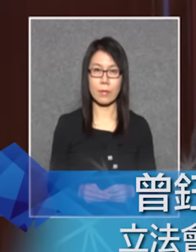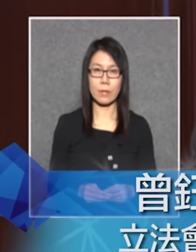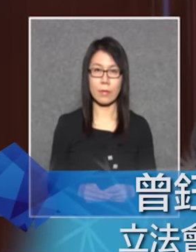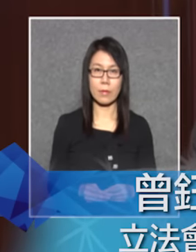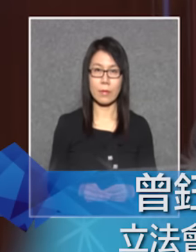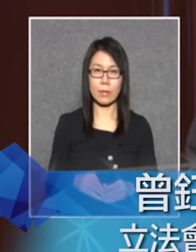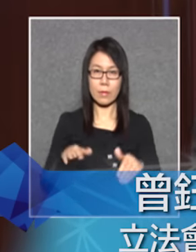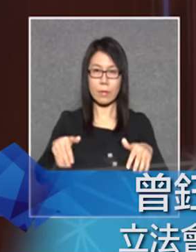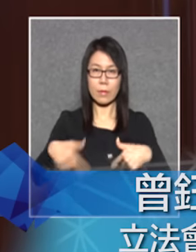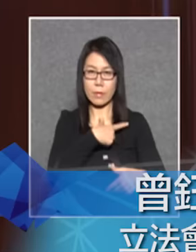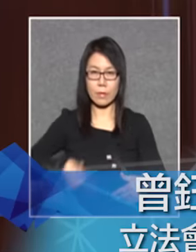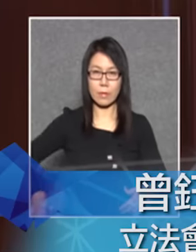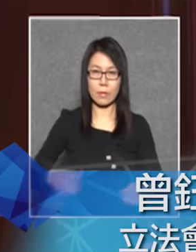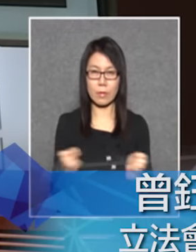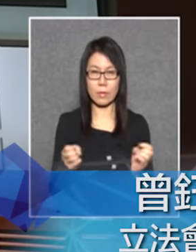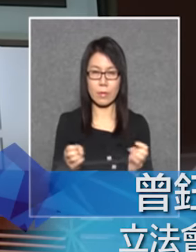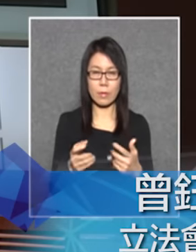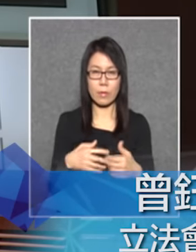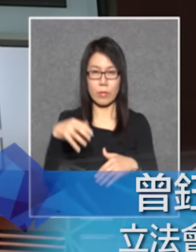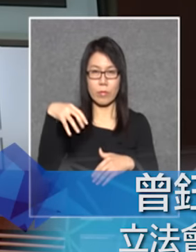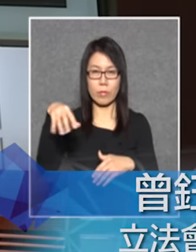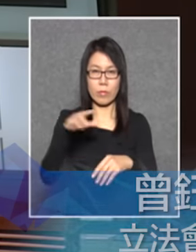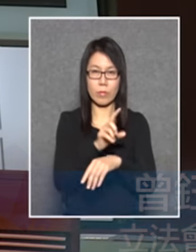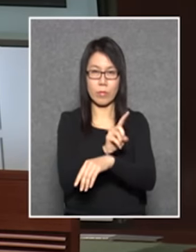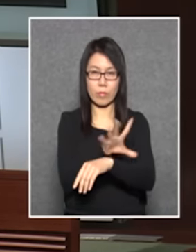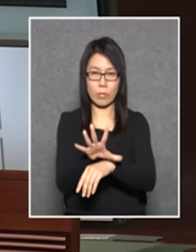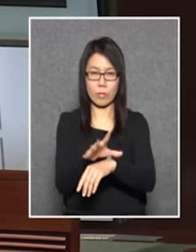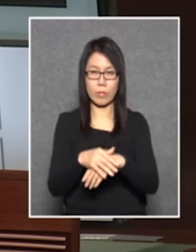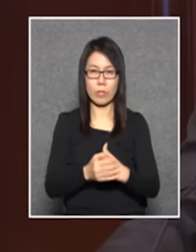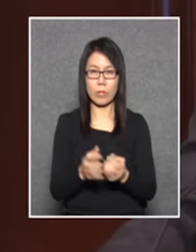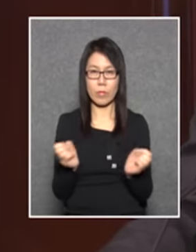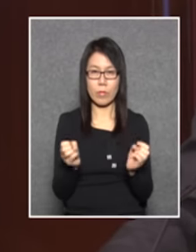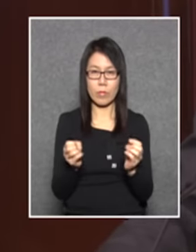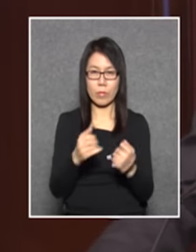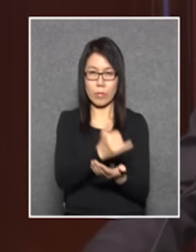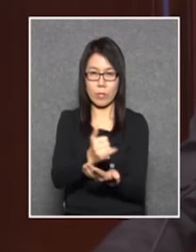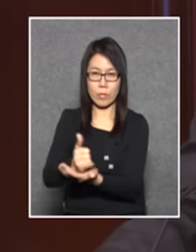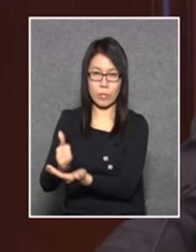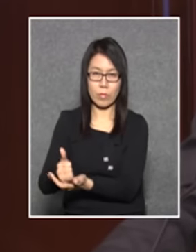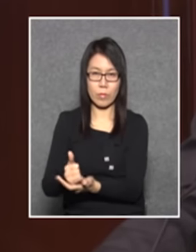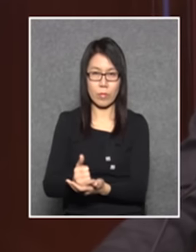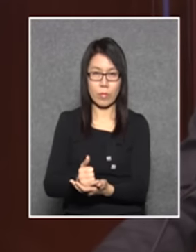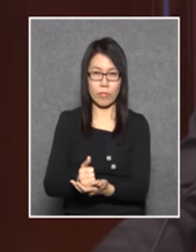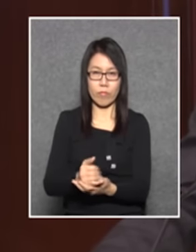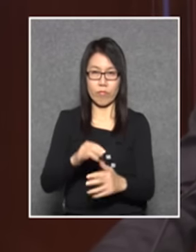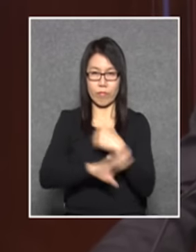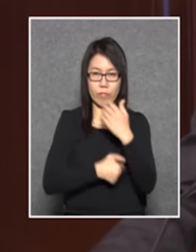劝召议员翻嚟会议厅嘅钟已经响咗十五分钟，会议厅里边不足法定人